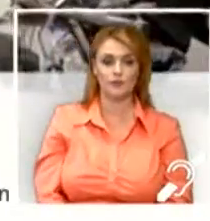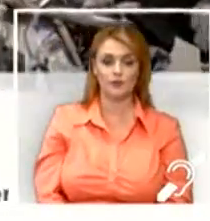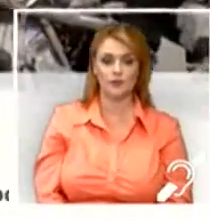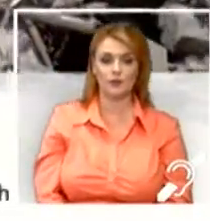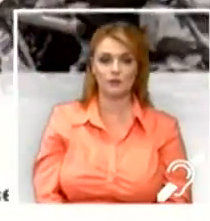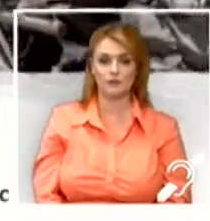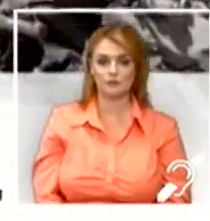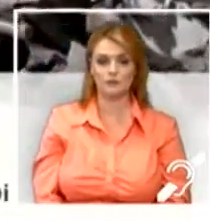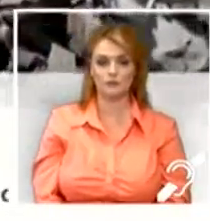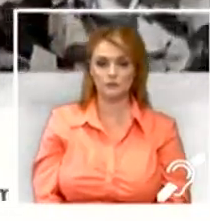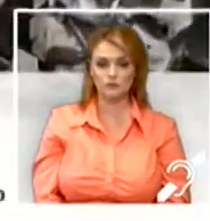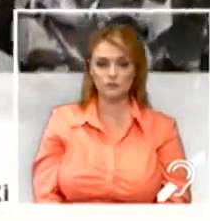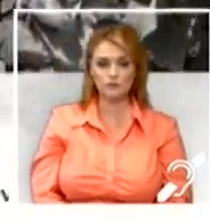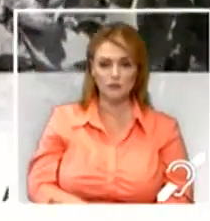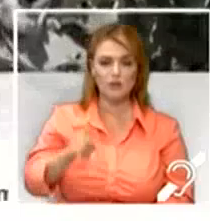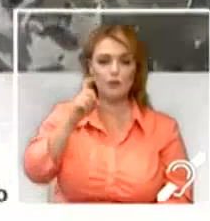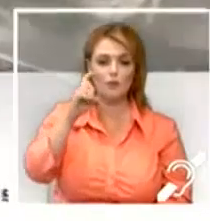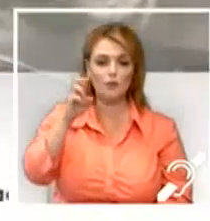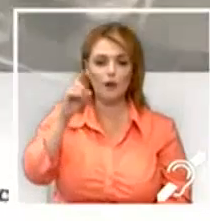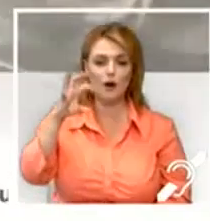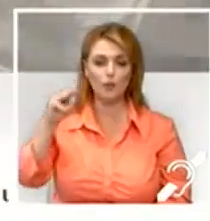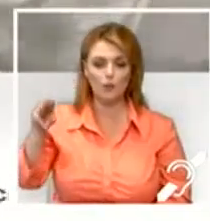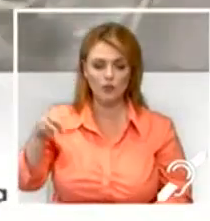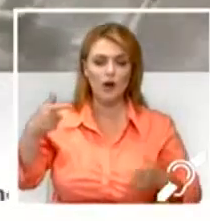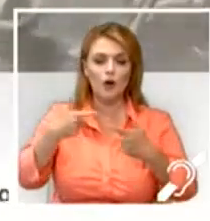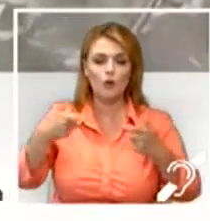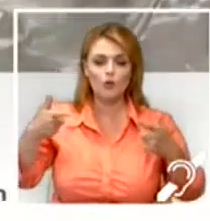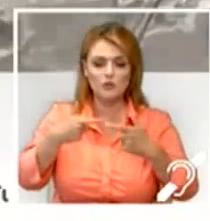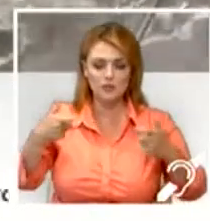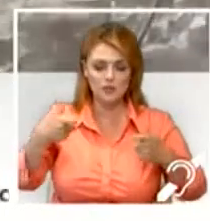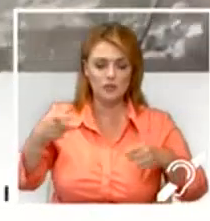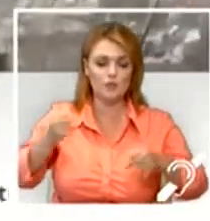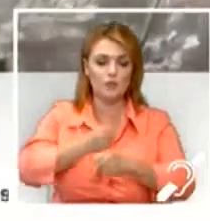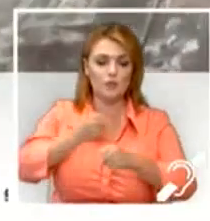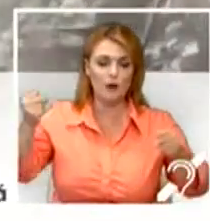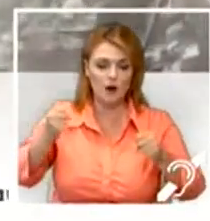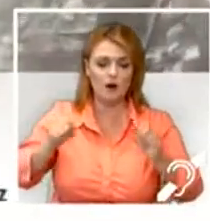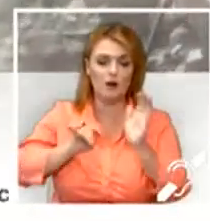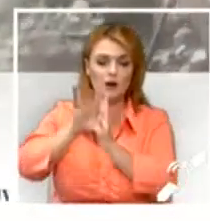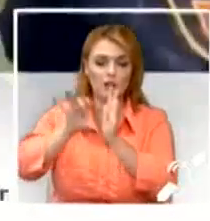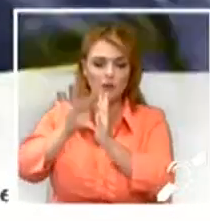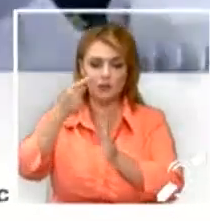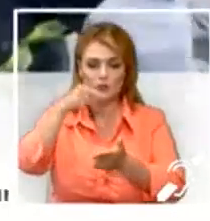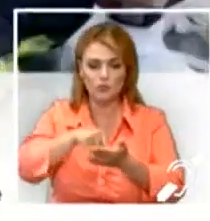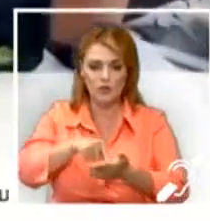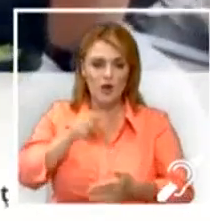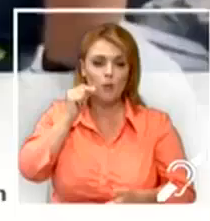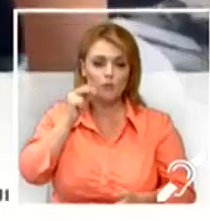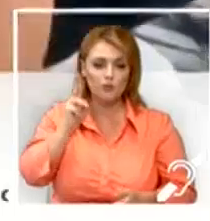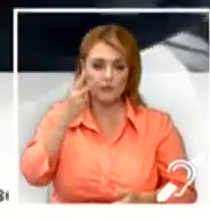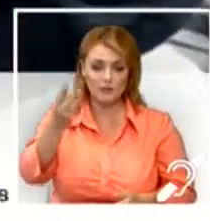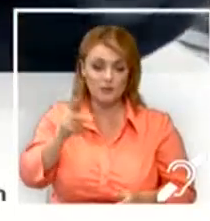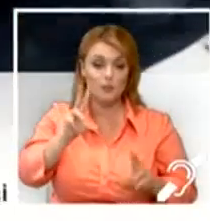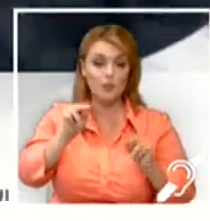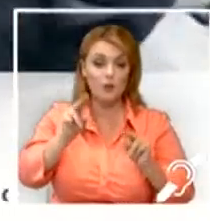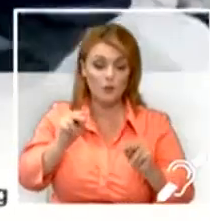Un hotel din orașul Bahmut, regiunea Donetsk, a fost transformat într-un morman de molos de rachetele rușilor. Bărbatul pe care îl vedeți a avut